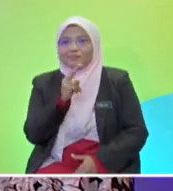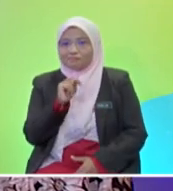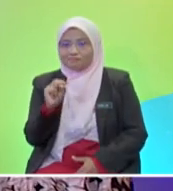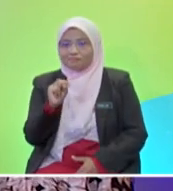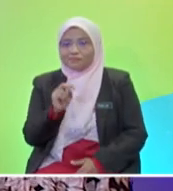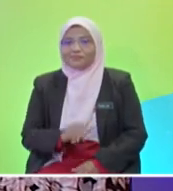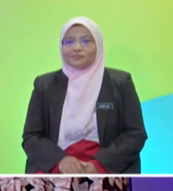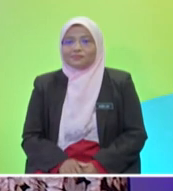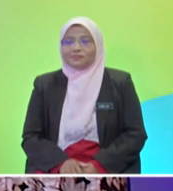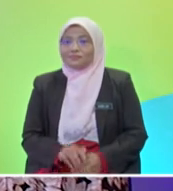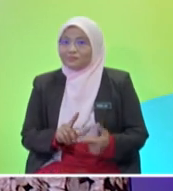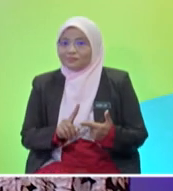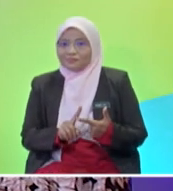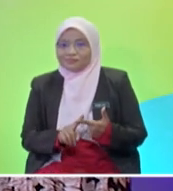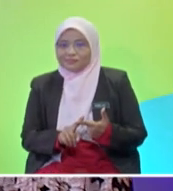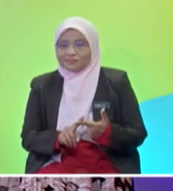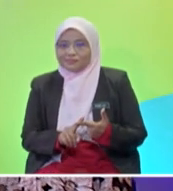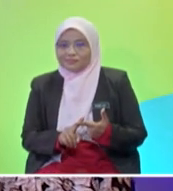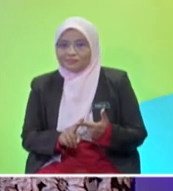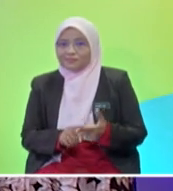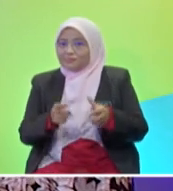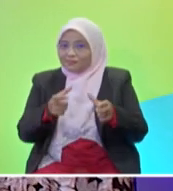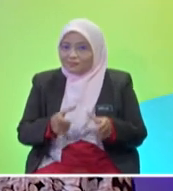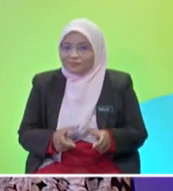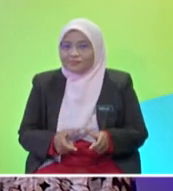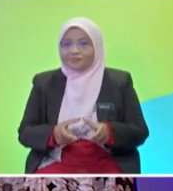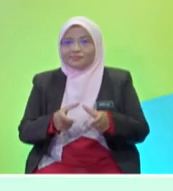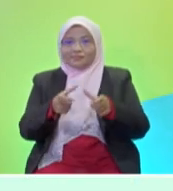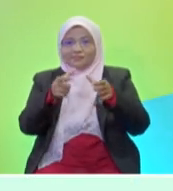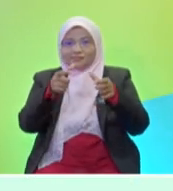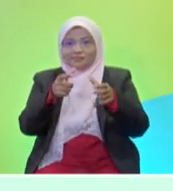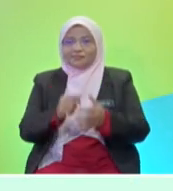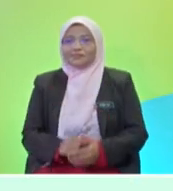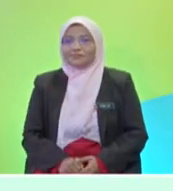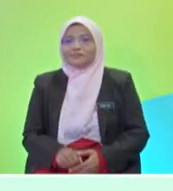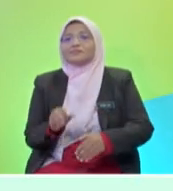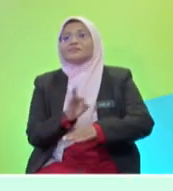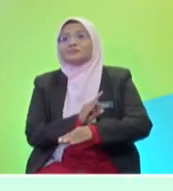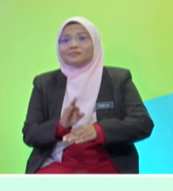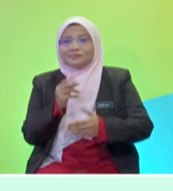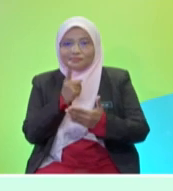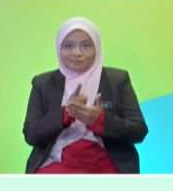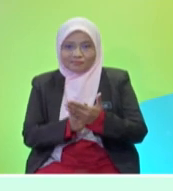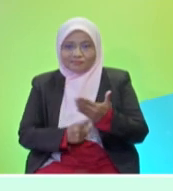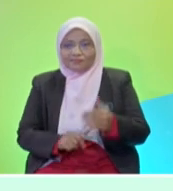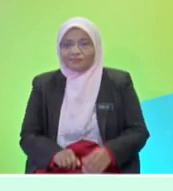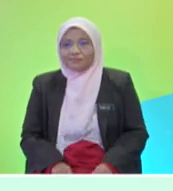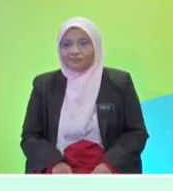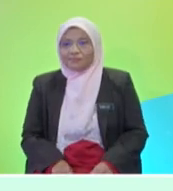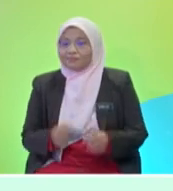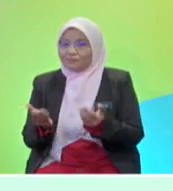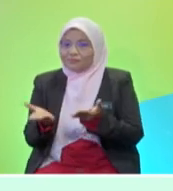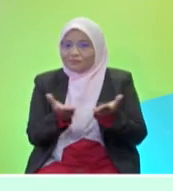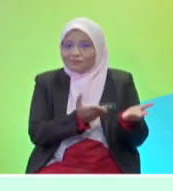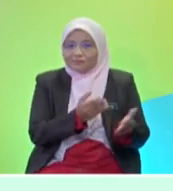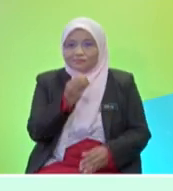satu bahagian dinamakan batang. Okey, batang ni fungsi dia untuk mengangkut makanan